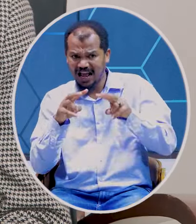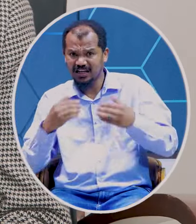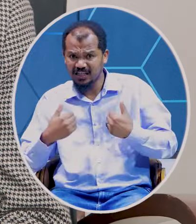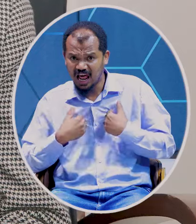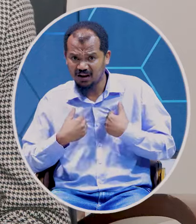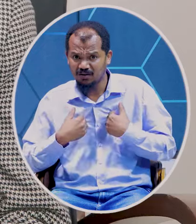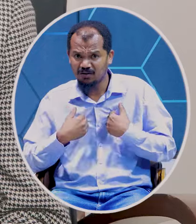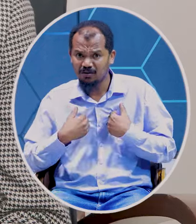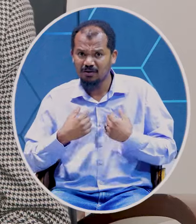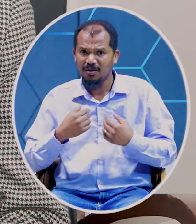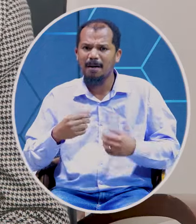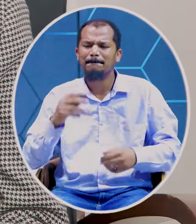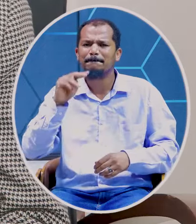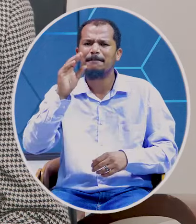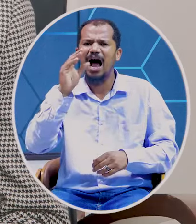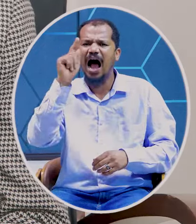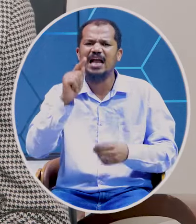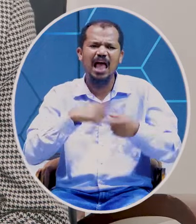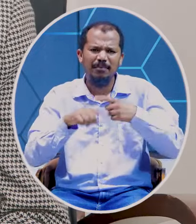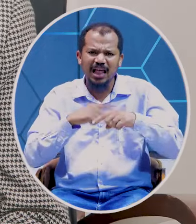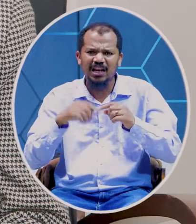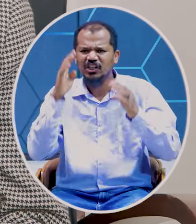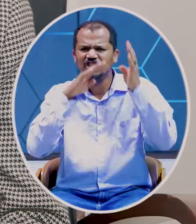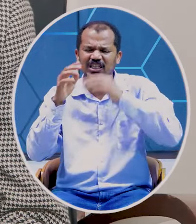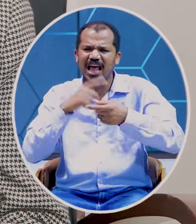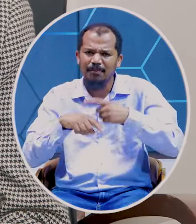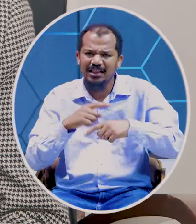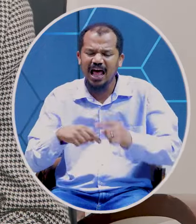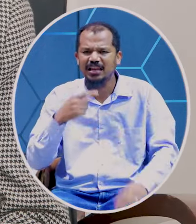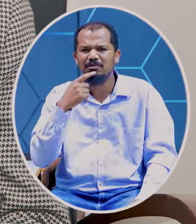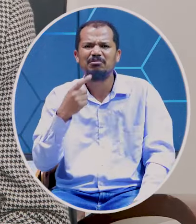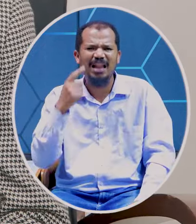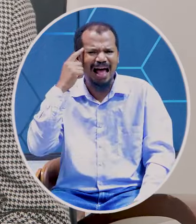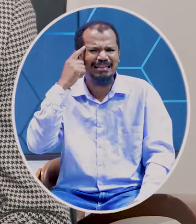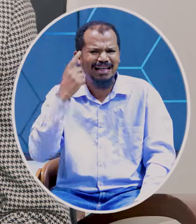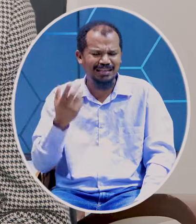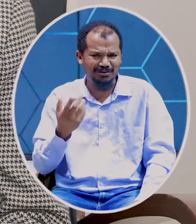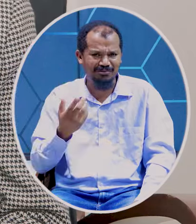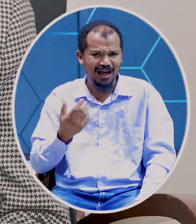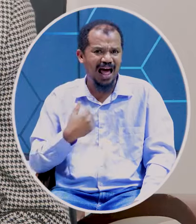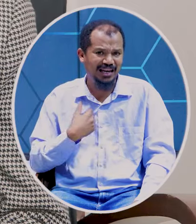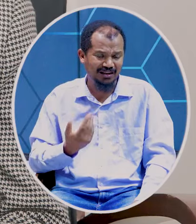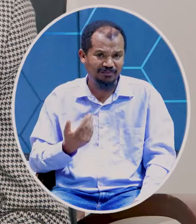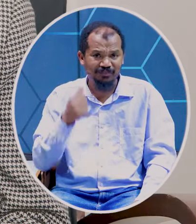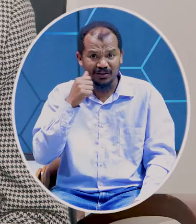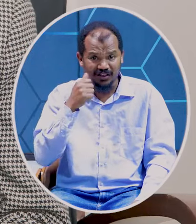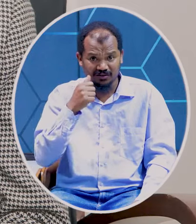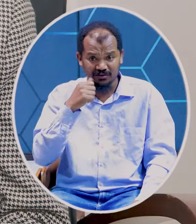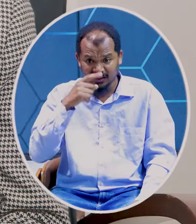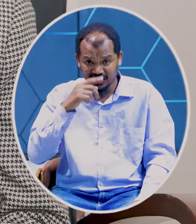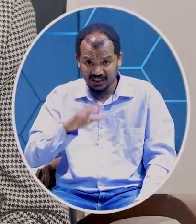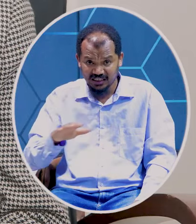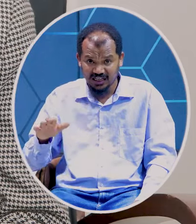አመለካከት ስላለው መሀንነት ያመጣል፣ የሆነ ችግር ያመጣል የሚል አስተሳሰብ ሊኖር ስለሚችል